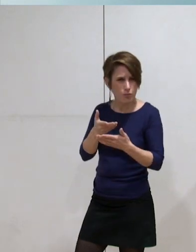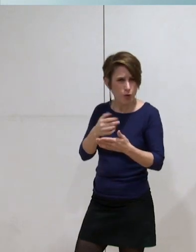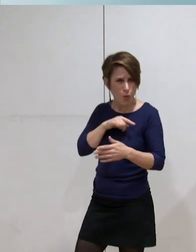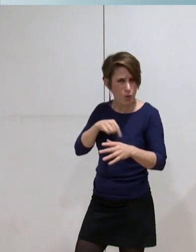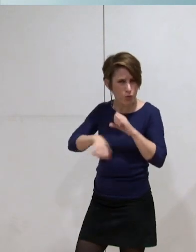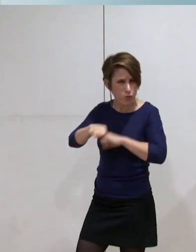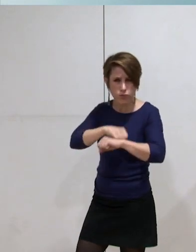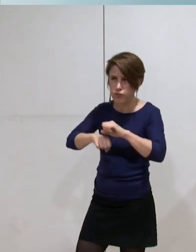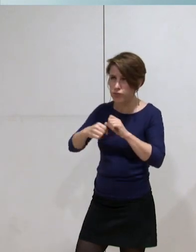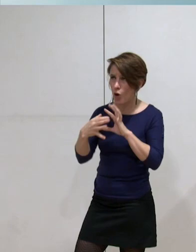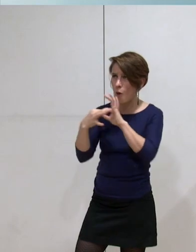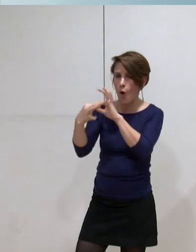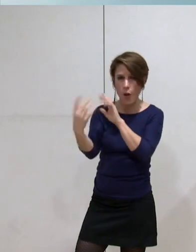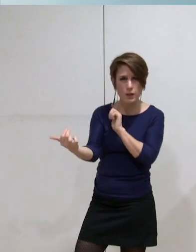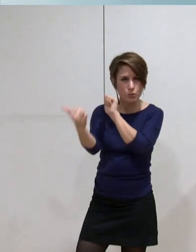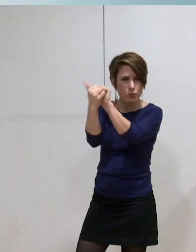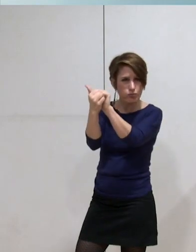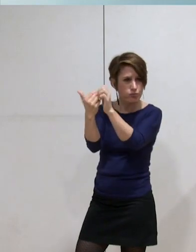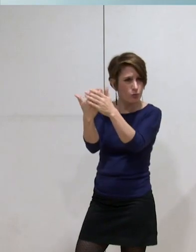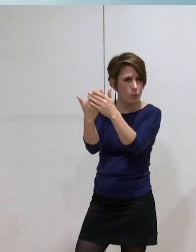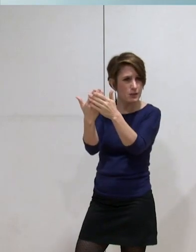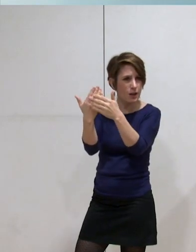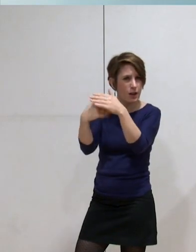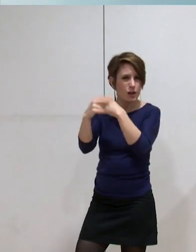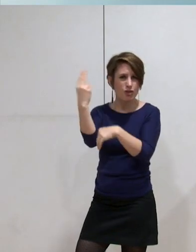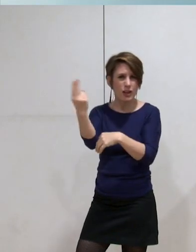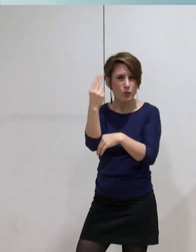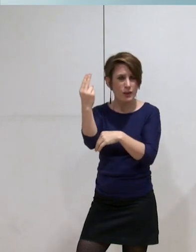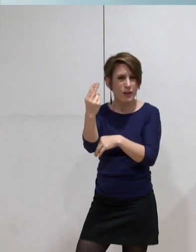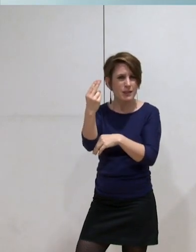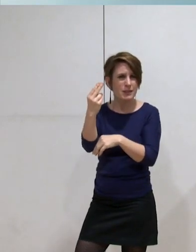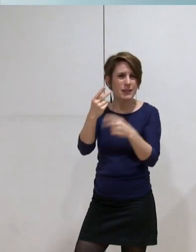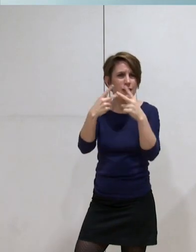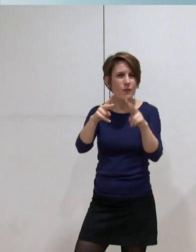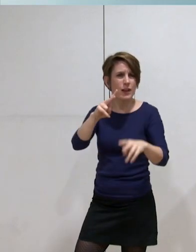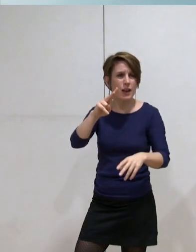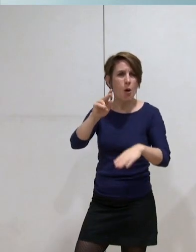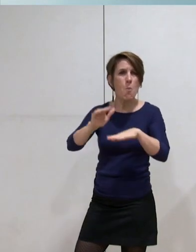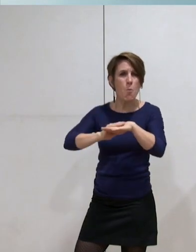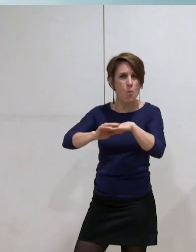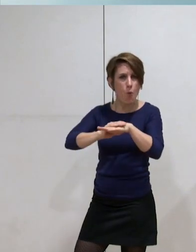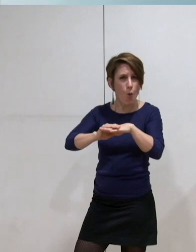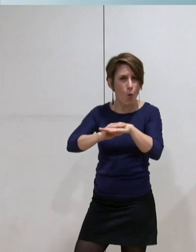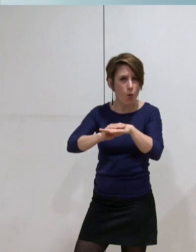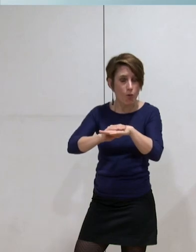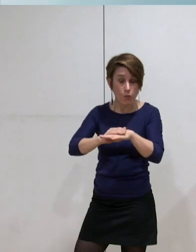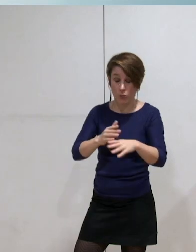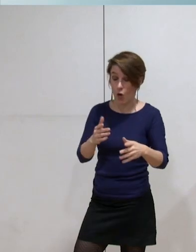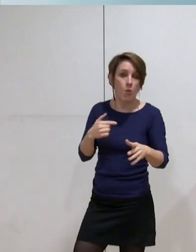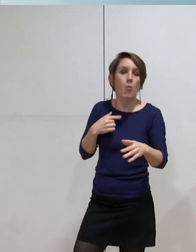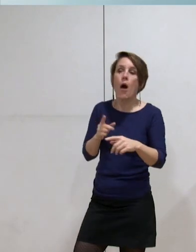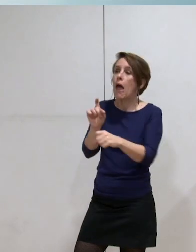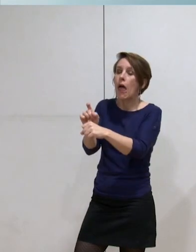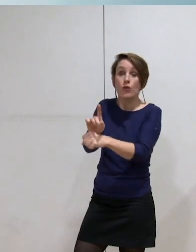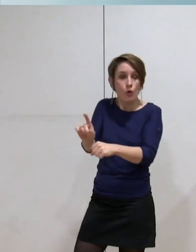de de service à l'université de peau et des pays de laadour contre laquelle je n'ai strictement rien alors que sur